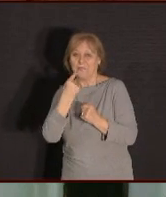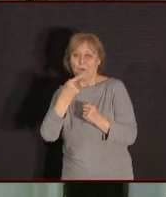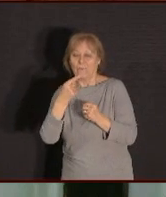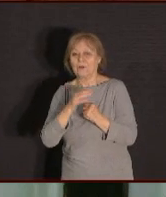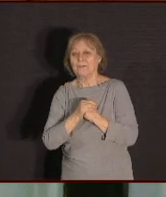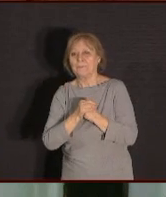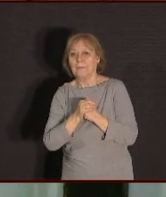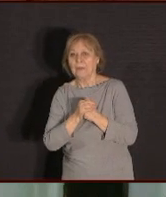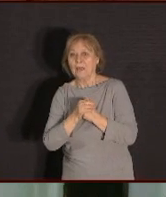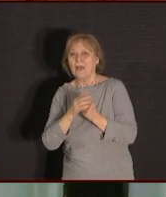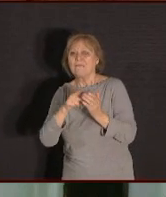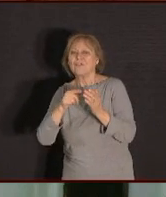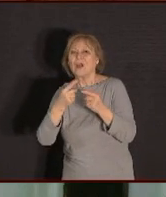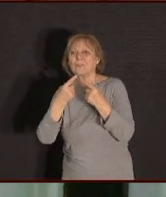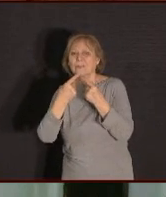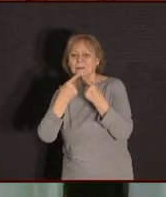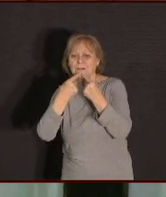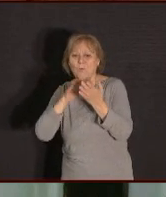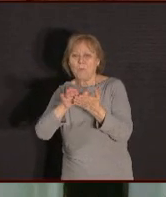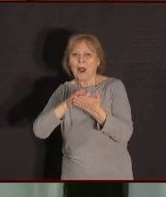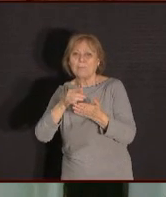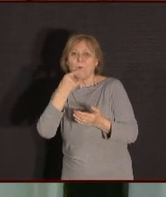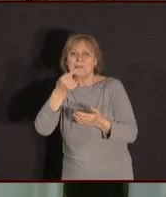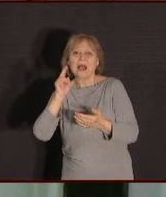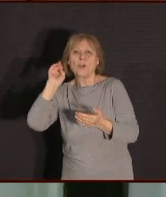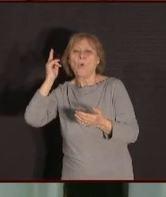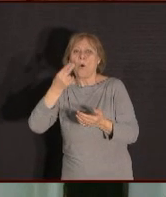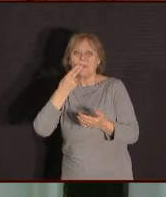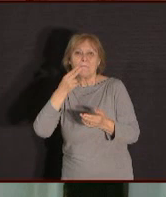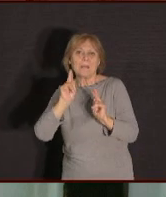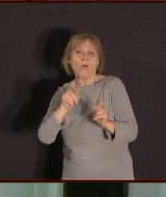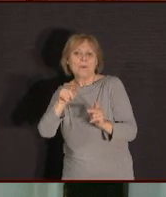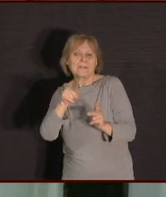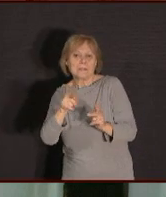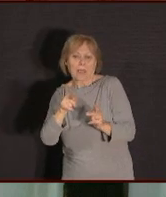večkrat uporabljamo tudi izraz v njem. Kako je za tem izrazom oziroma s tem okvazom?